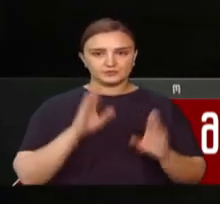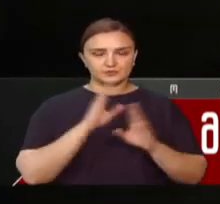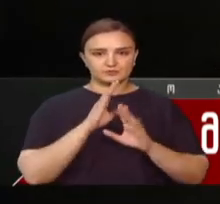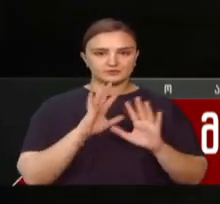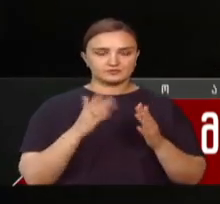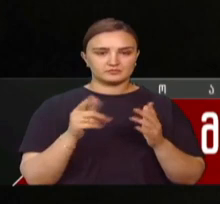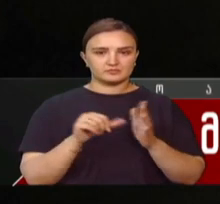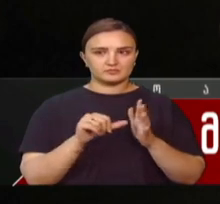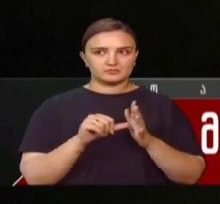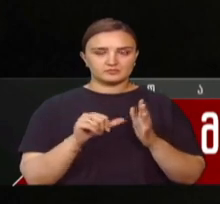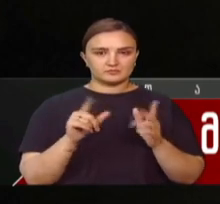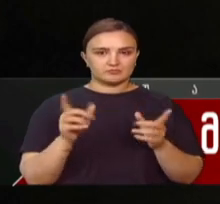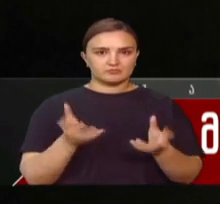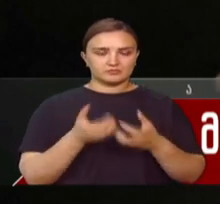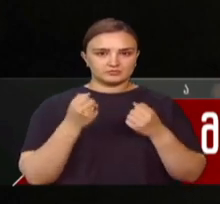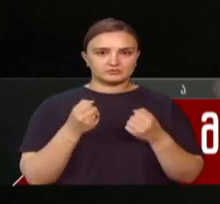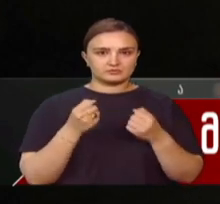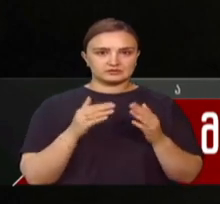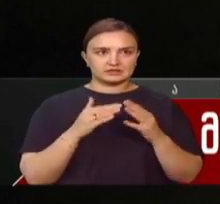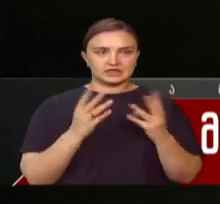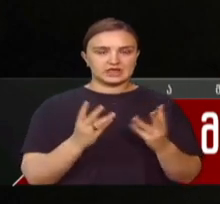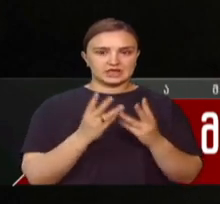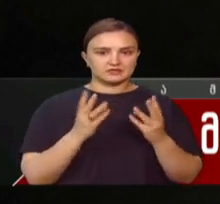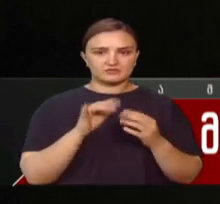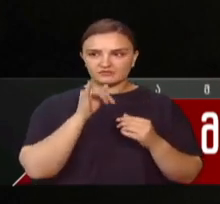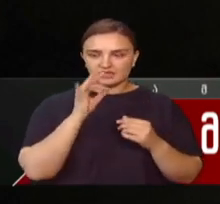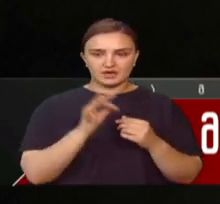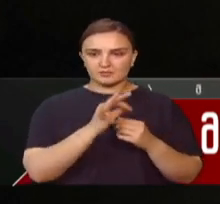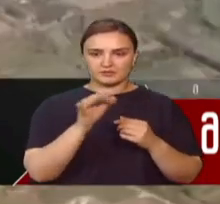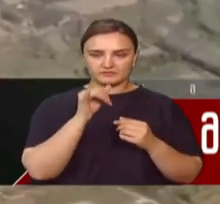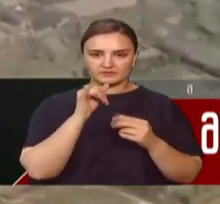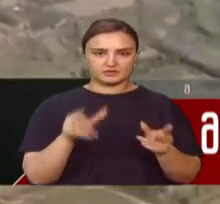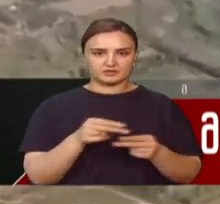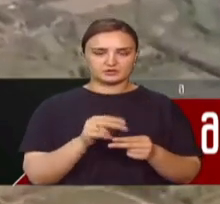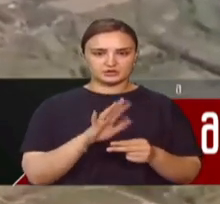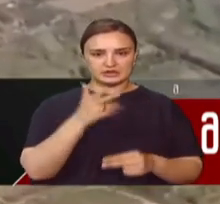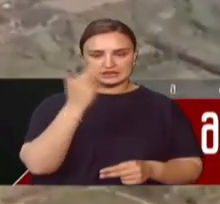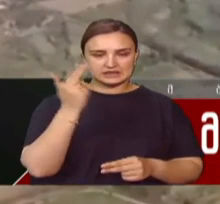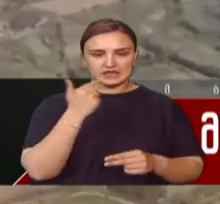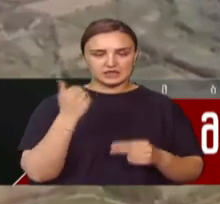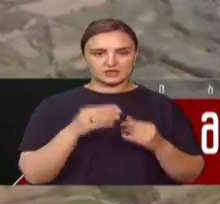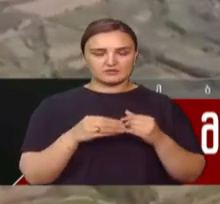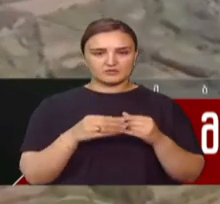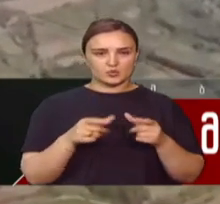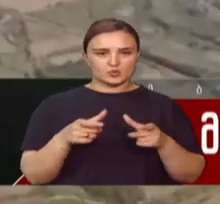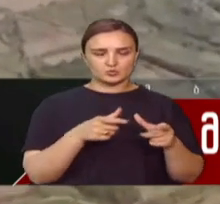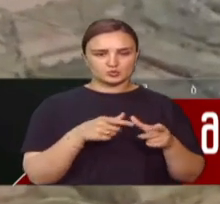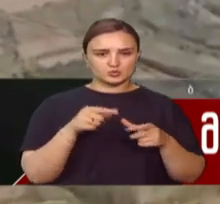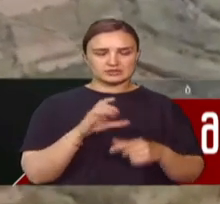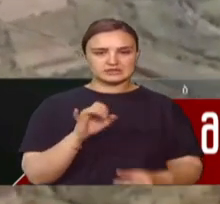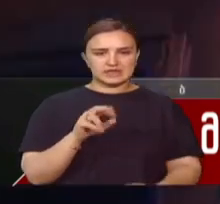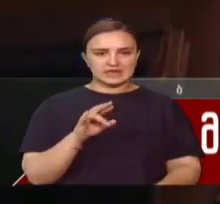გადაარჩინეს სახლები. მხოლოდ სახლები არ დაიწვა. სხვა ვერაფრის გადარჩენა ვერ მოხერხდა. იტალიის კუნძულ სარდინიაზე